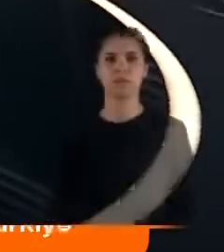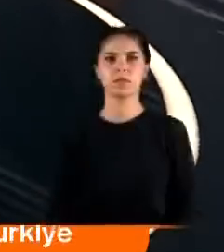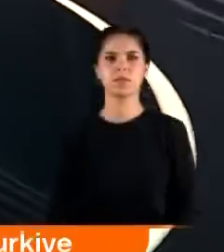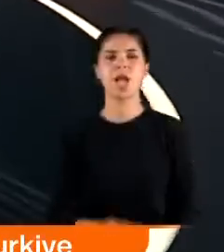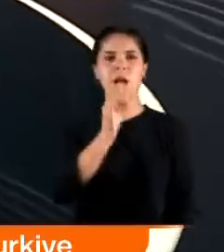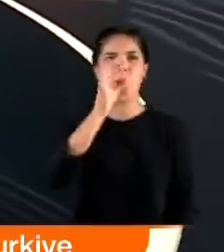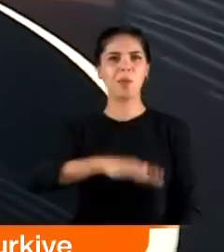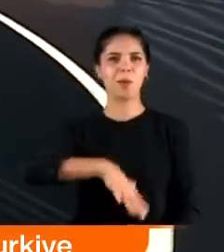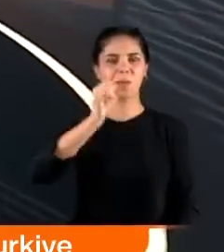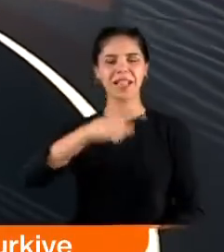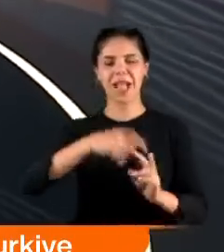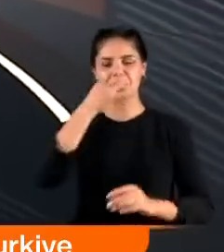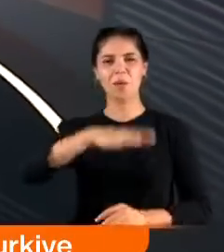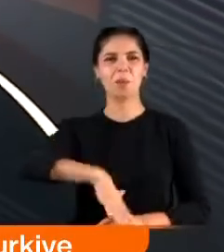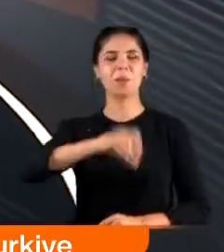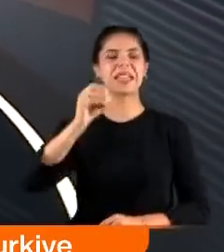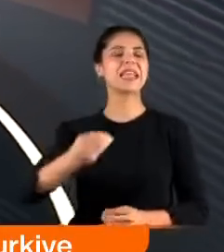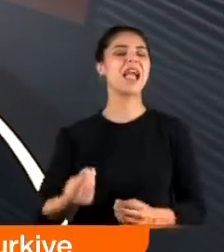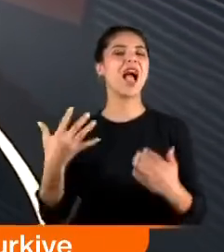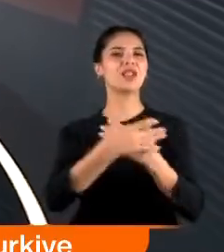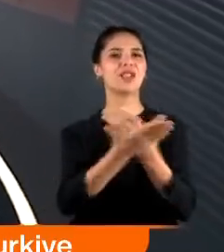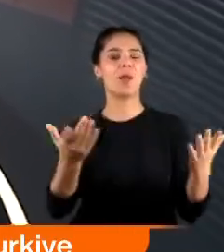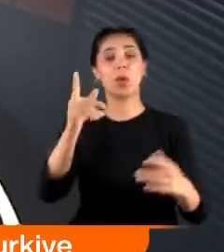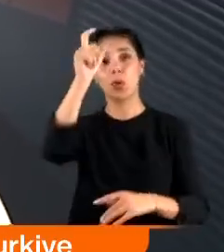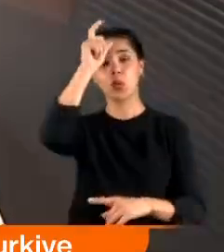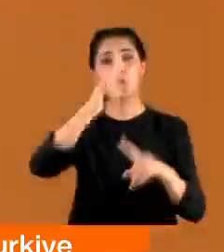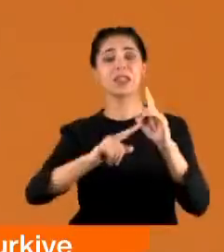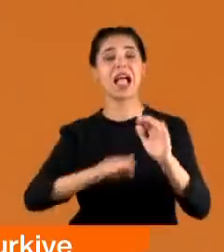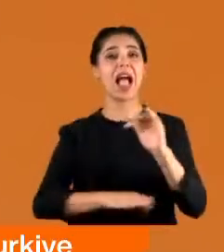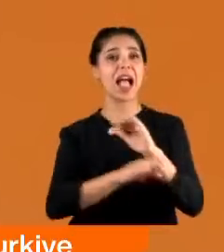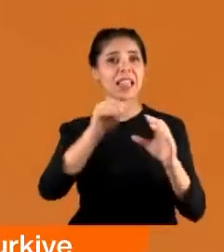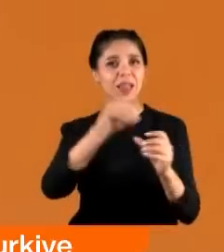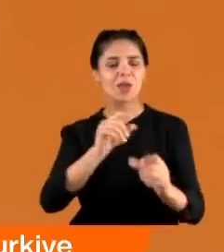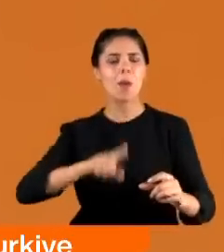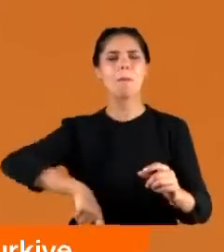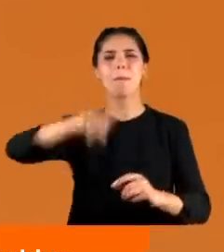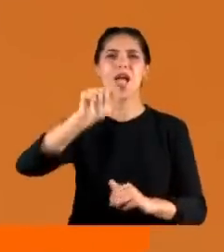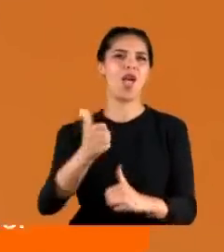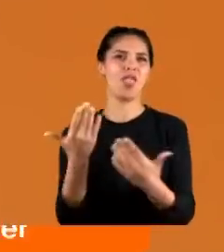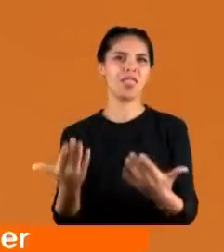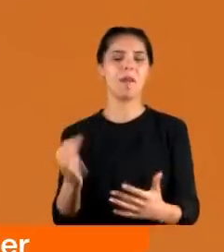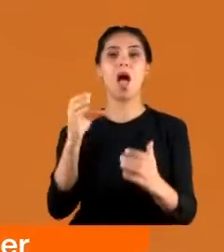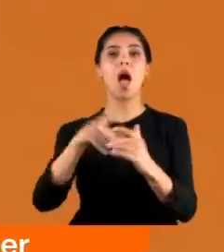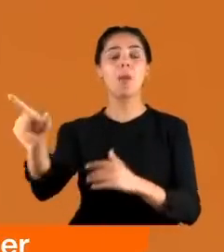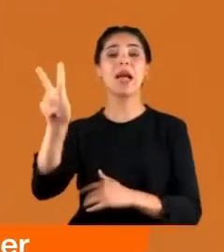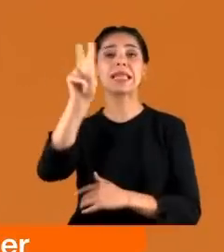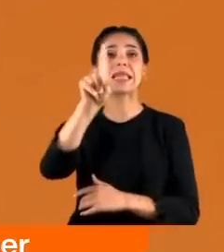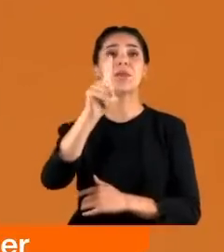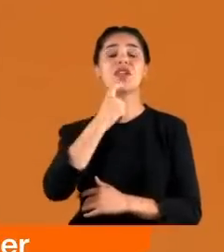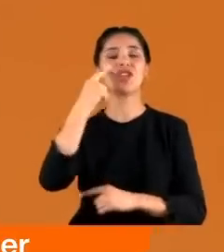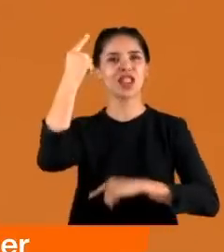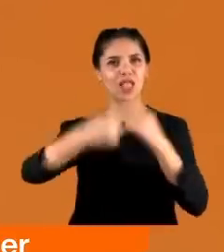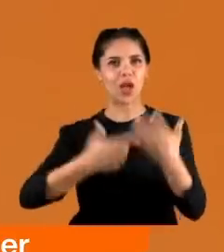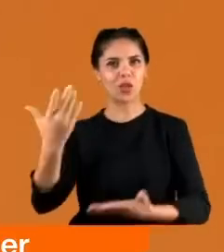Haberin merkezinden, ATV Haber Merkezi'nden iyi akşamlar. Türk siyasi hayatı için önemli bir gün bugün. AK Parti'nin 21. yaş